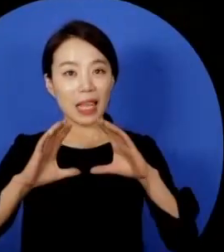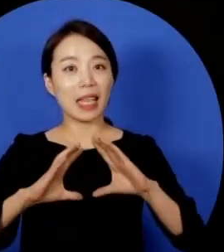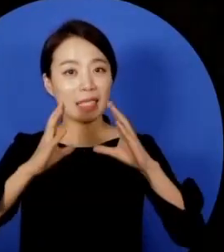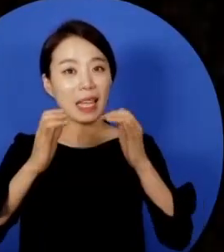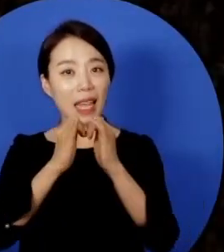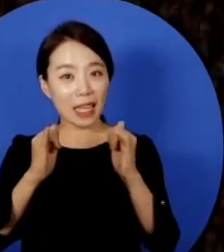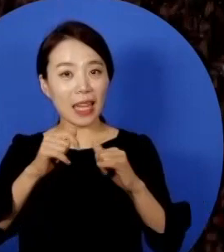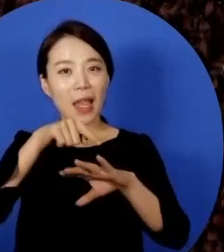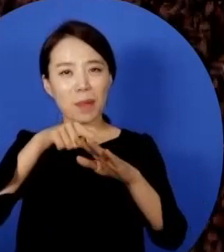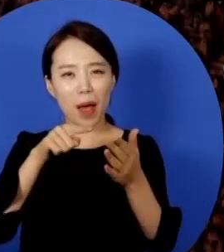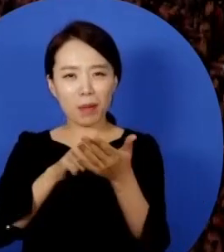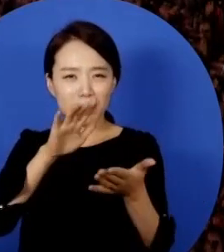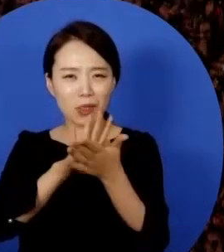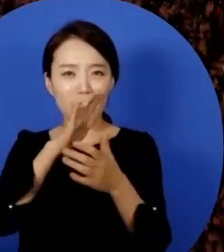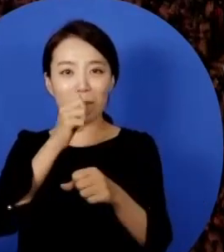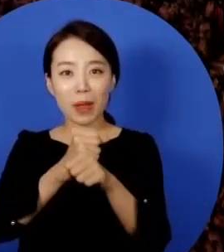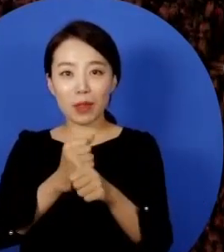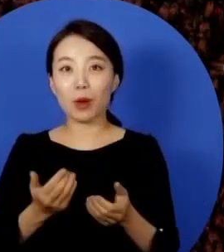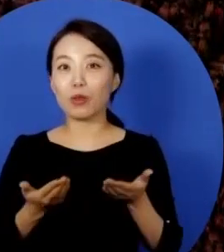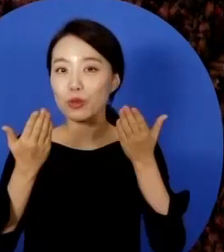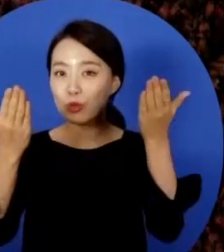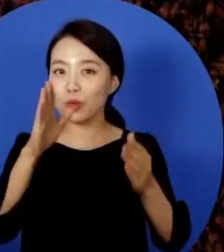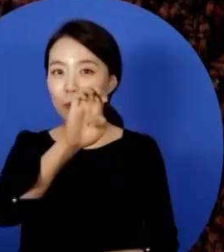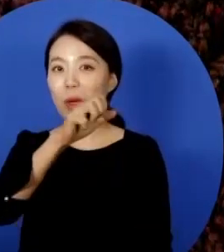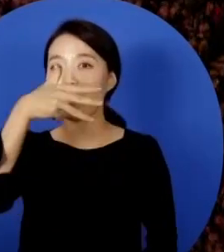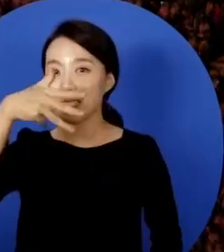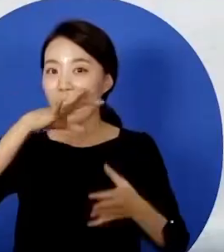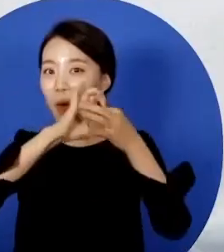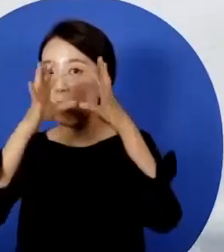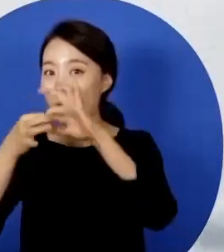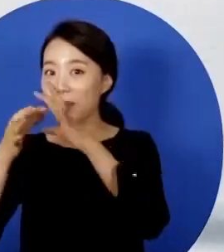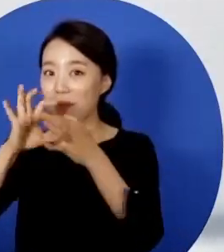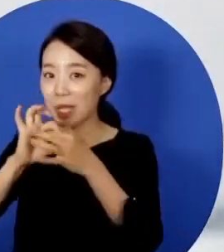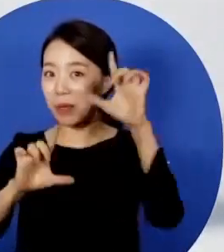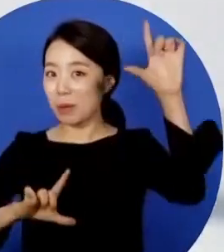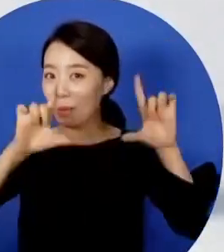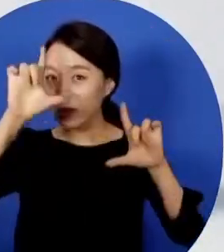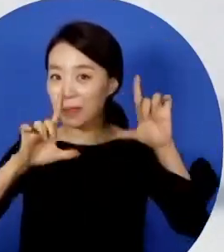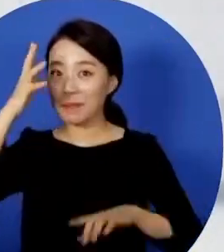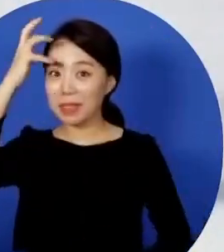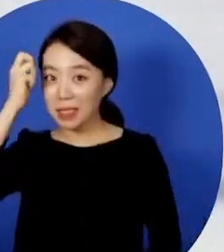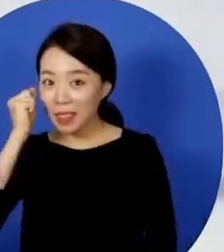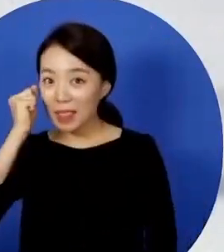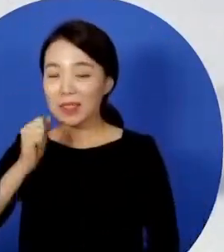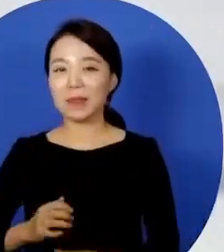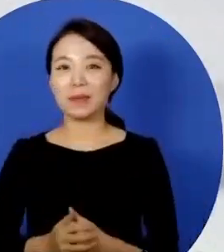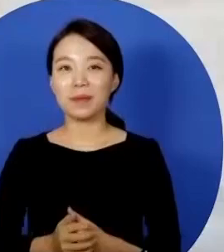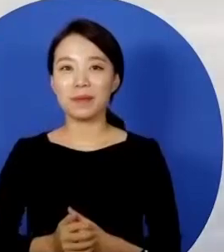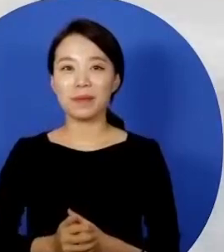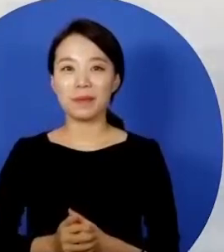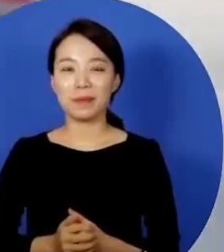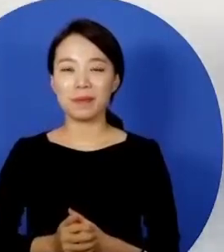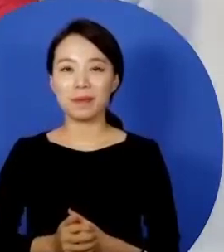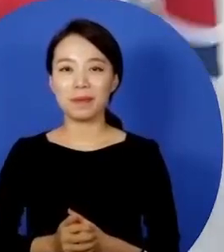세계인의 가슴을 뜨겁게 만든 평창 동계 패럴림픽의 명장면을 기억하시나요?